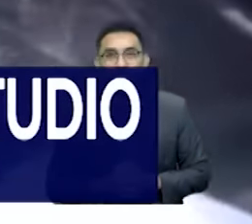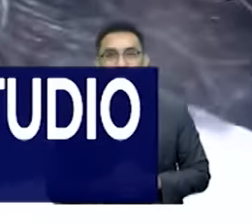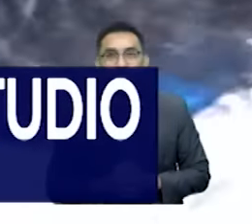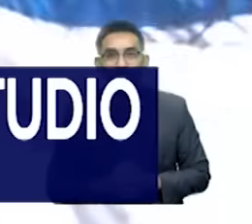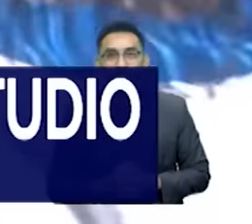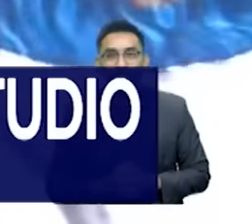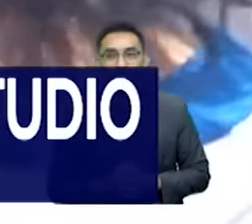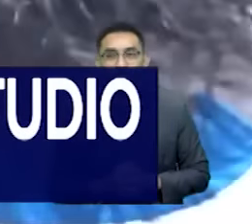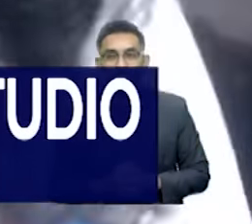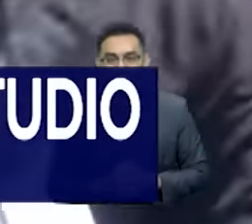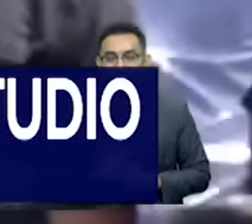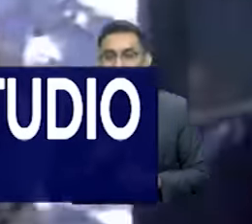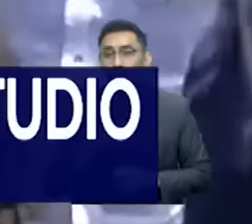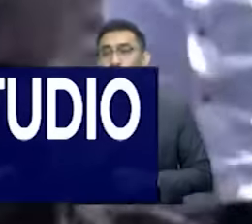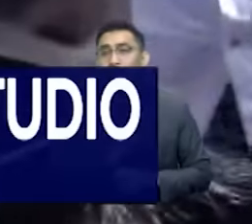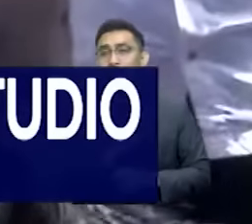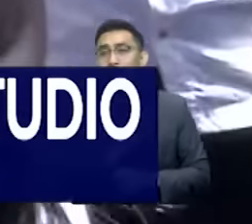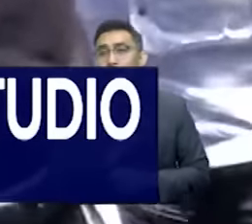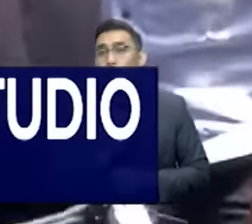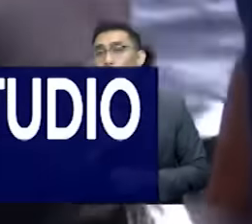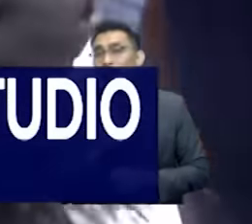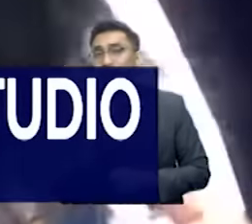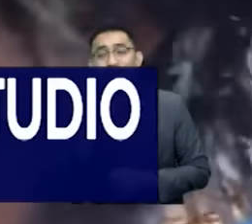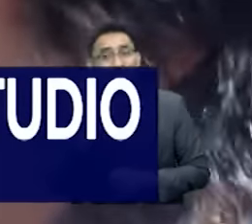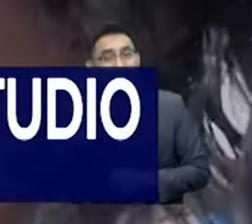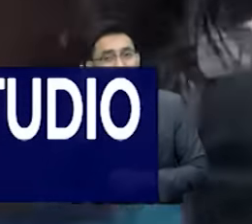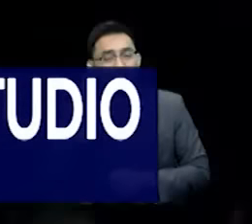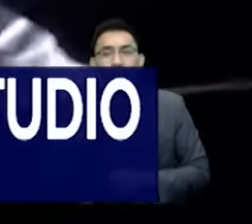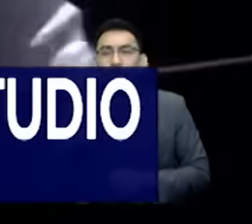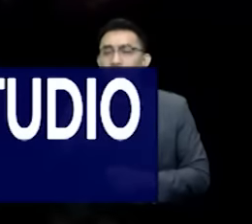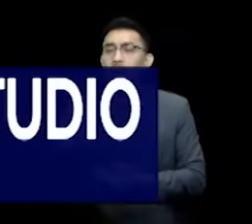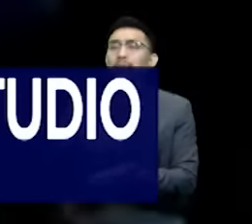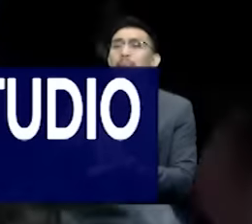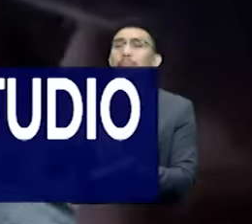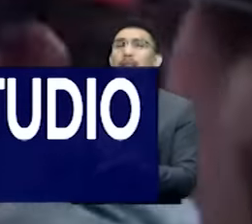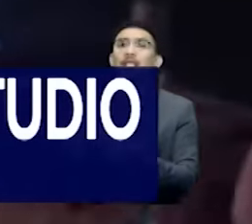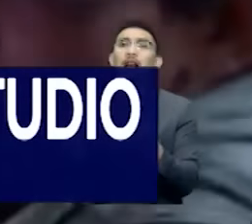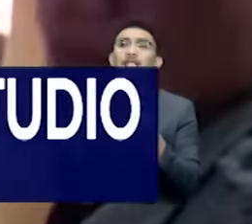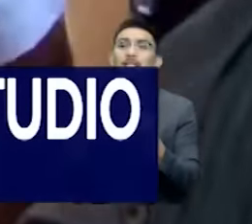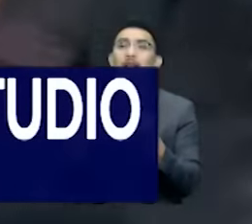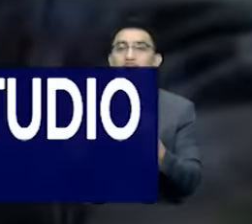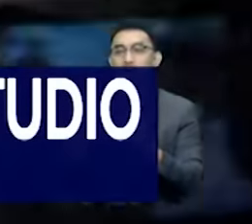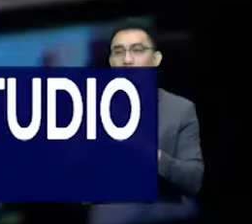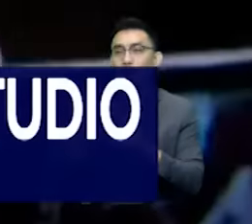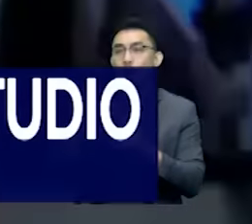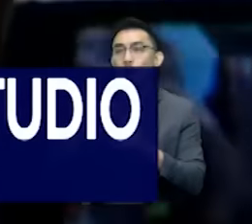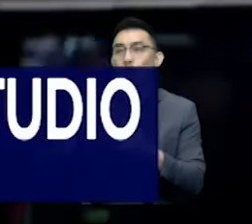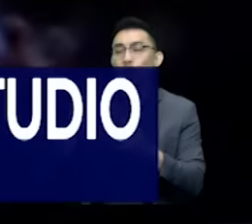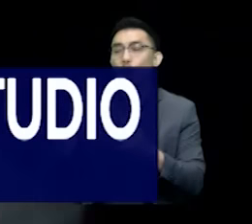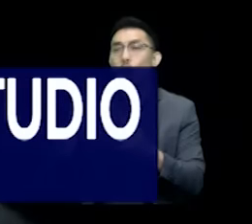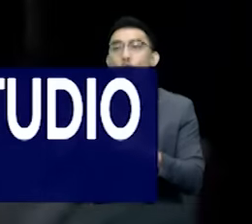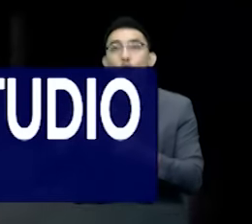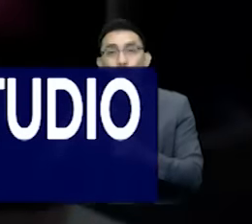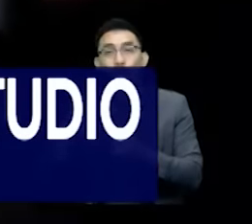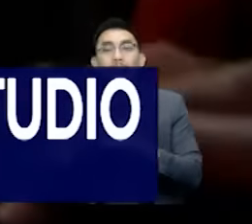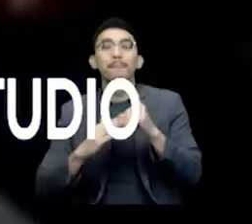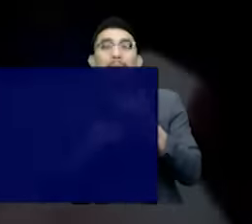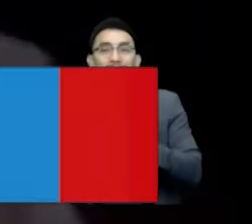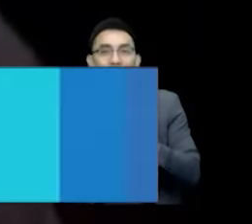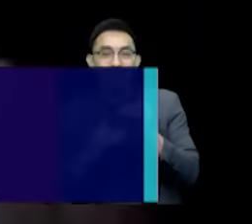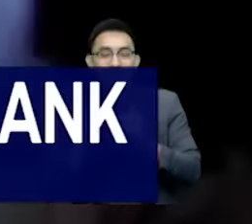Calon Presiden nomor urut 3 Ganjar Pranowo tiba di markas Slank di Potlot Studio di kawasan Kalibata, Jakarta Selatan pada Sabtu